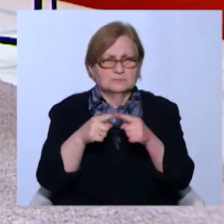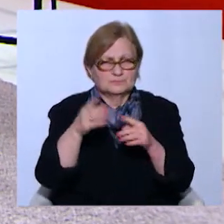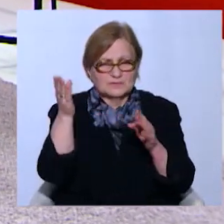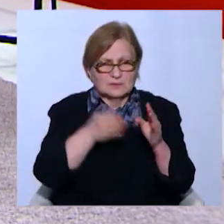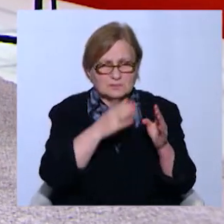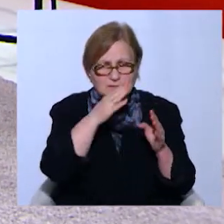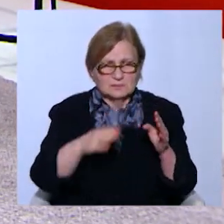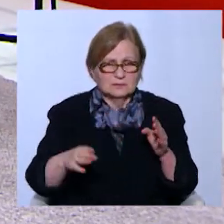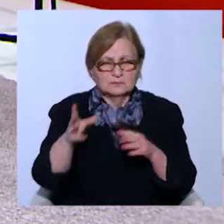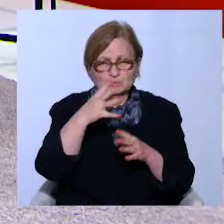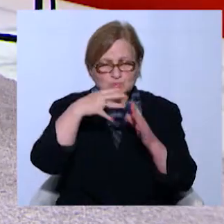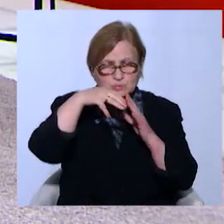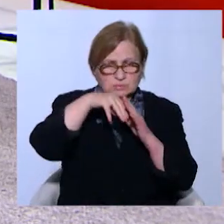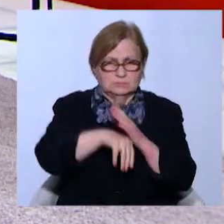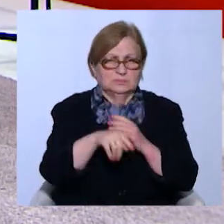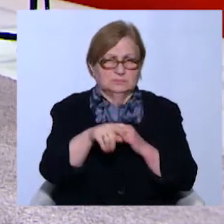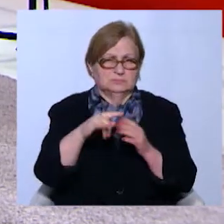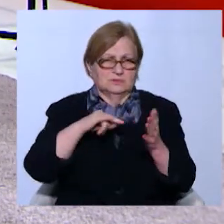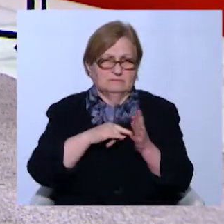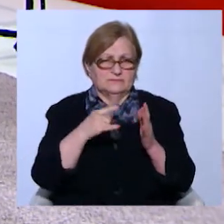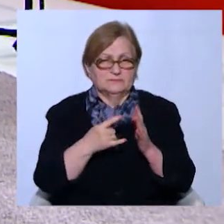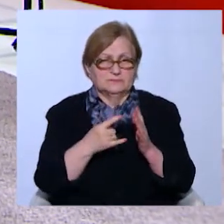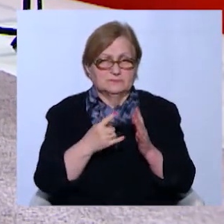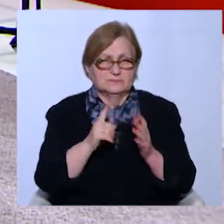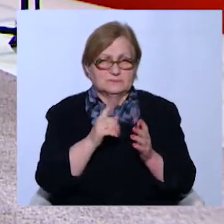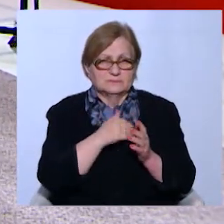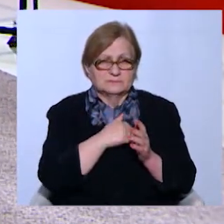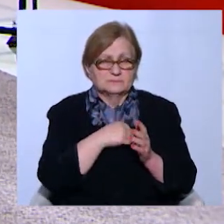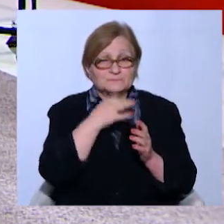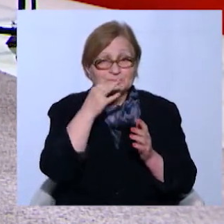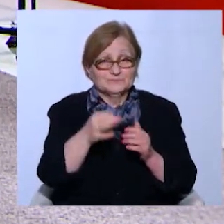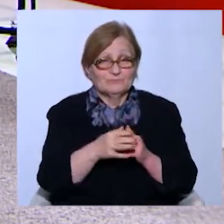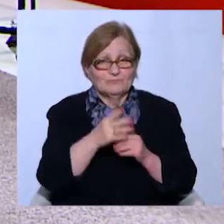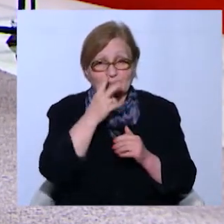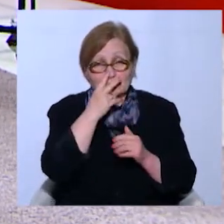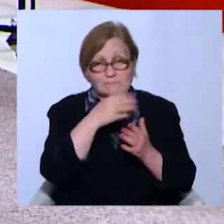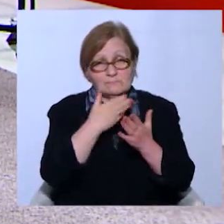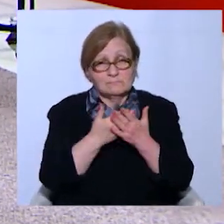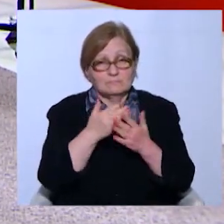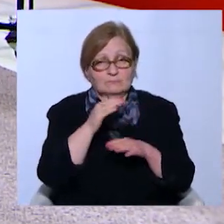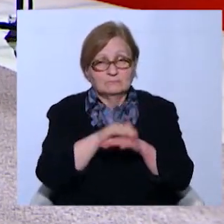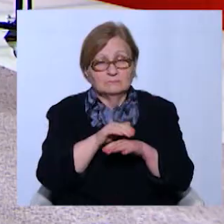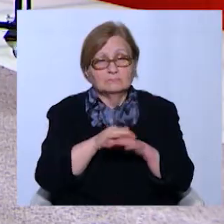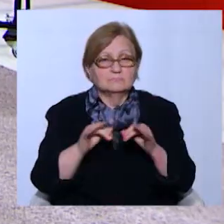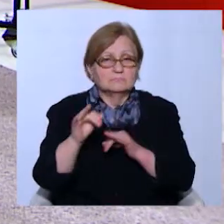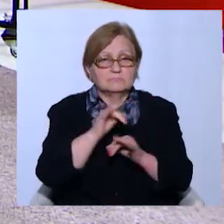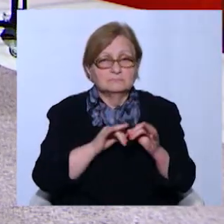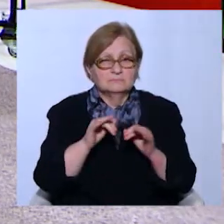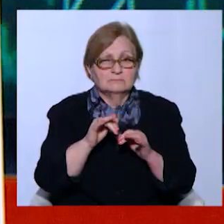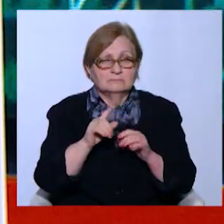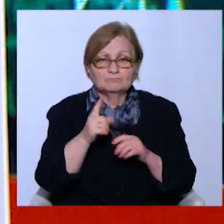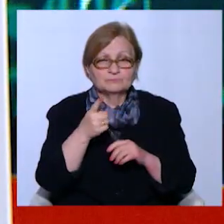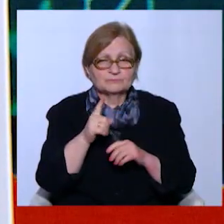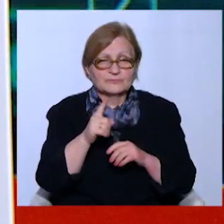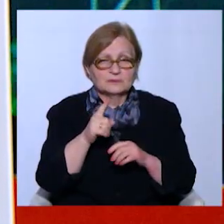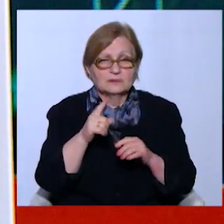გადაიკვეთება, დიაგონალები კუთხის ბისექტრისებია. მე მინდა ახლა თქვენთან ერთად დავასაბუთოთ, ვიმსჯელოთ, რატომ არის